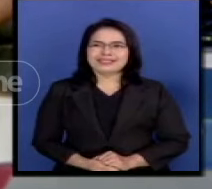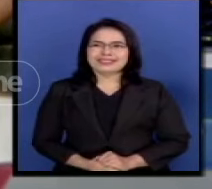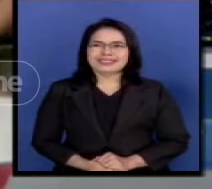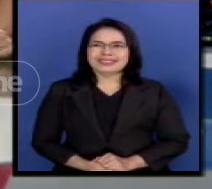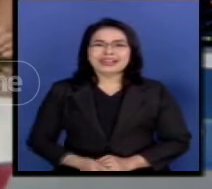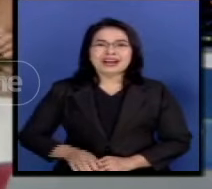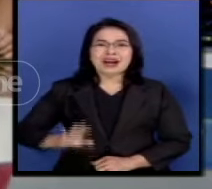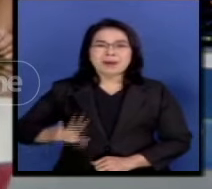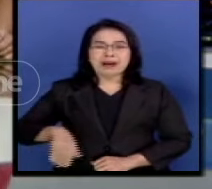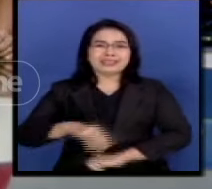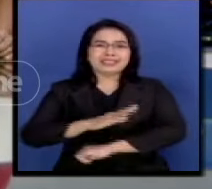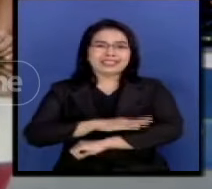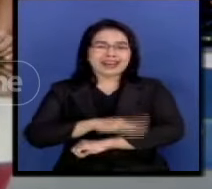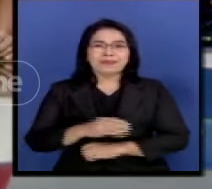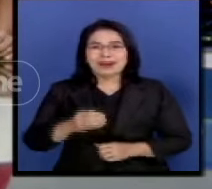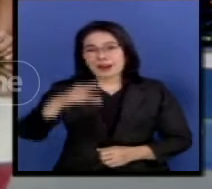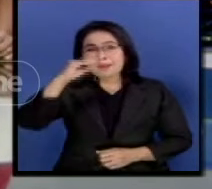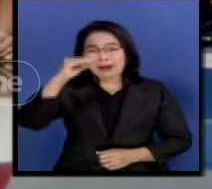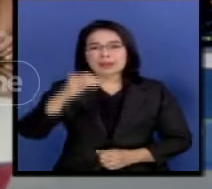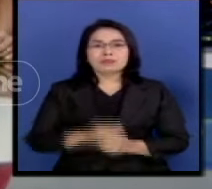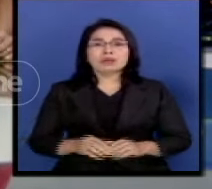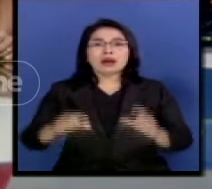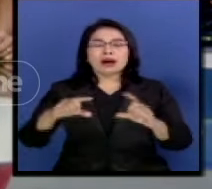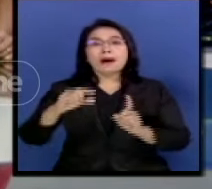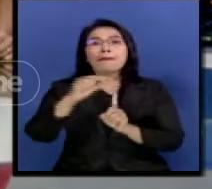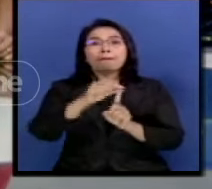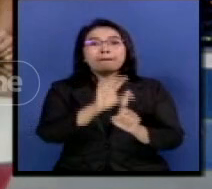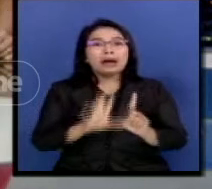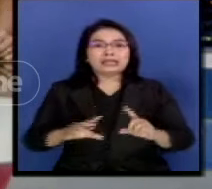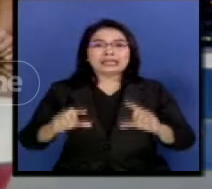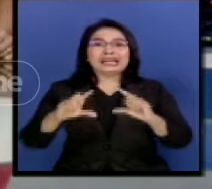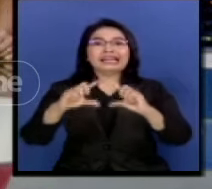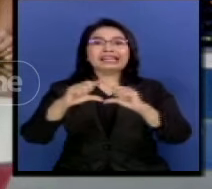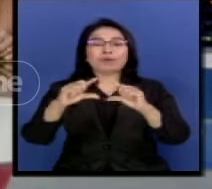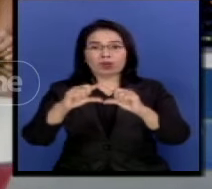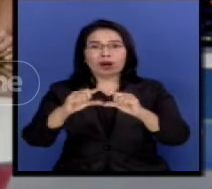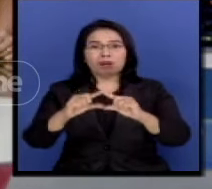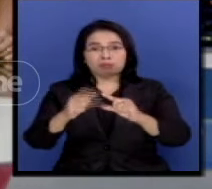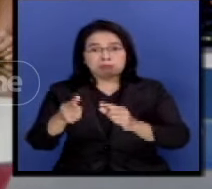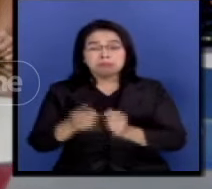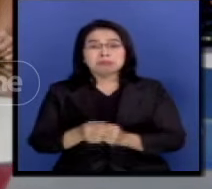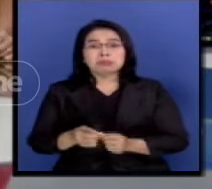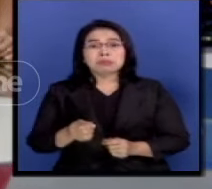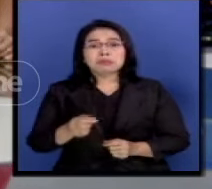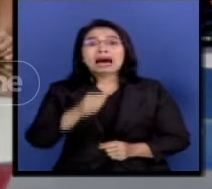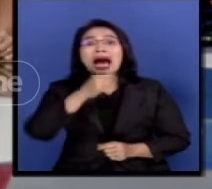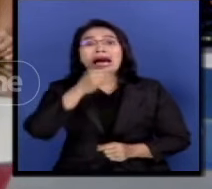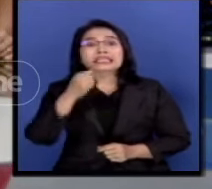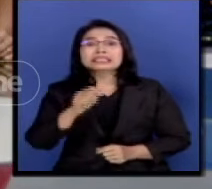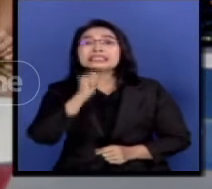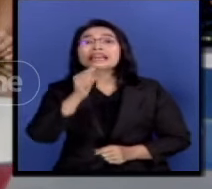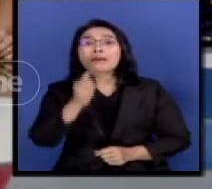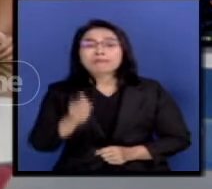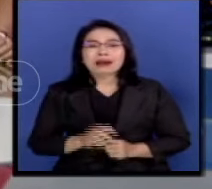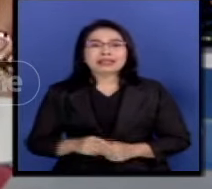Anda masih bersama kami di kabar pagi pemirsa Partai Demokrat memberi ultimatum kepada Anies Baswedan untuk segera mengumumkan bakal